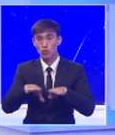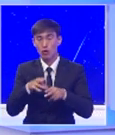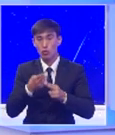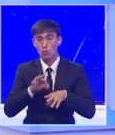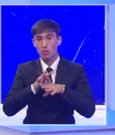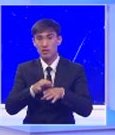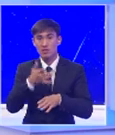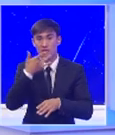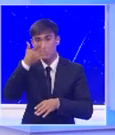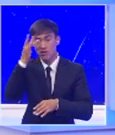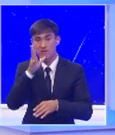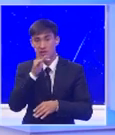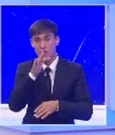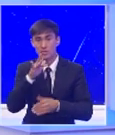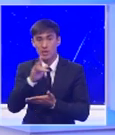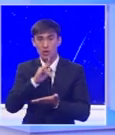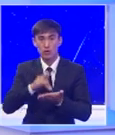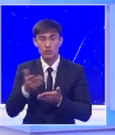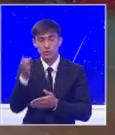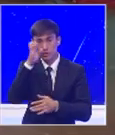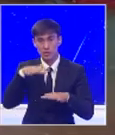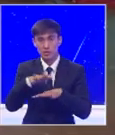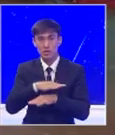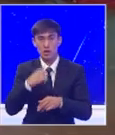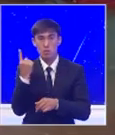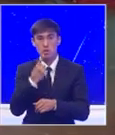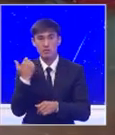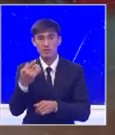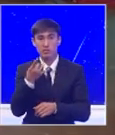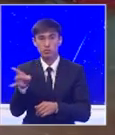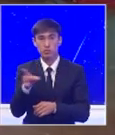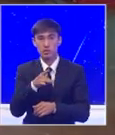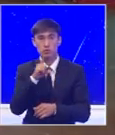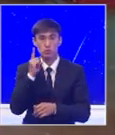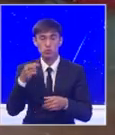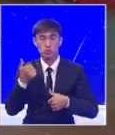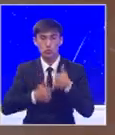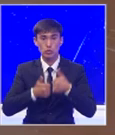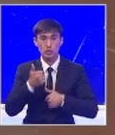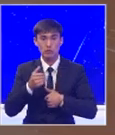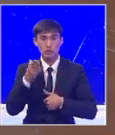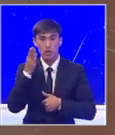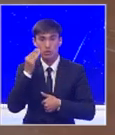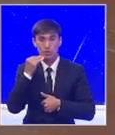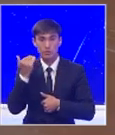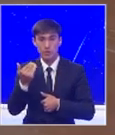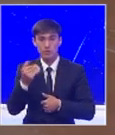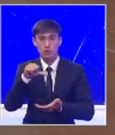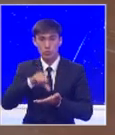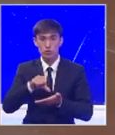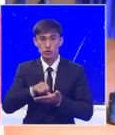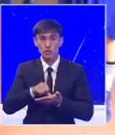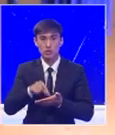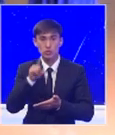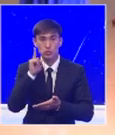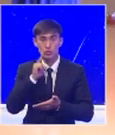которые пройдут в летнее время в ряде городов нашей страны. Самый первый из них – республиканский юношеский турнир в Алматы. В нем примут